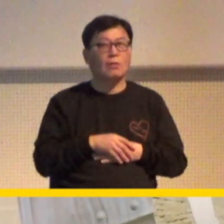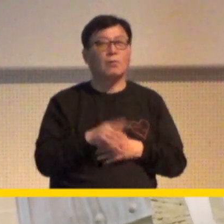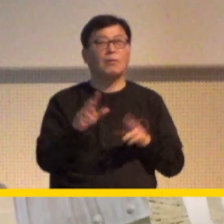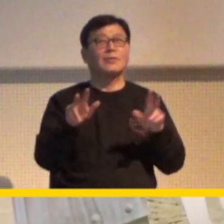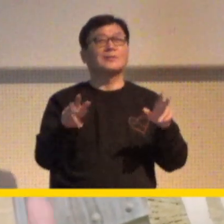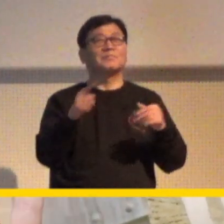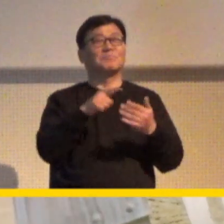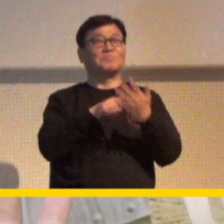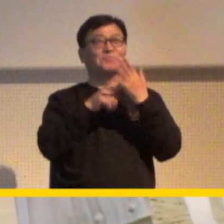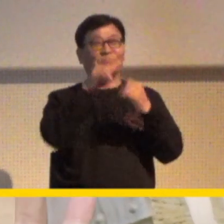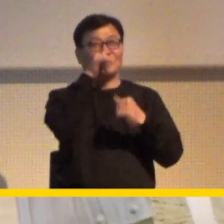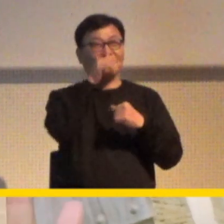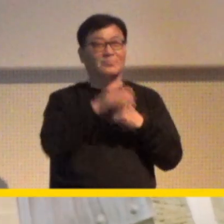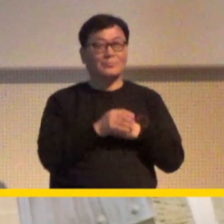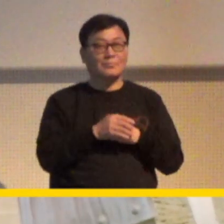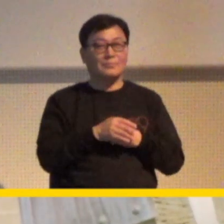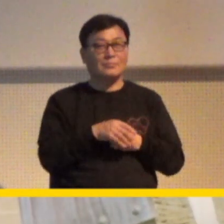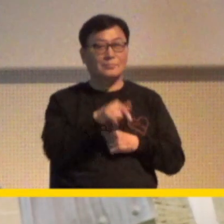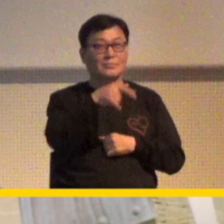나왔다.